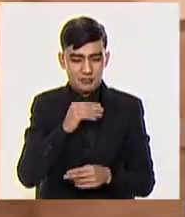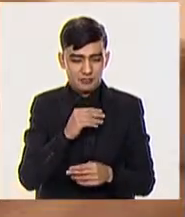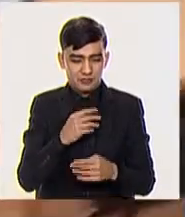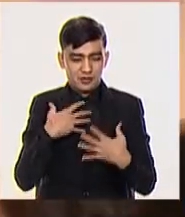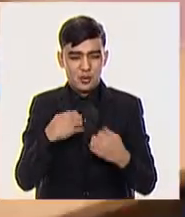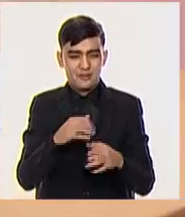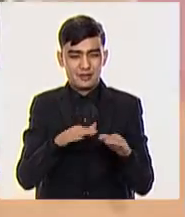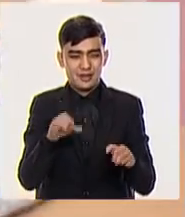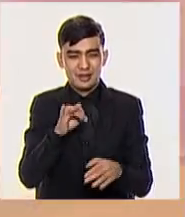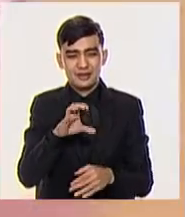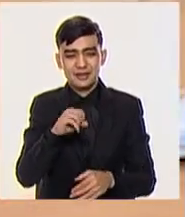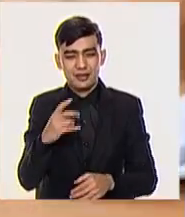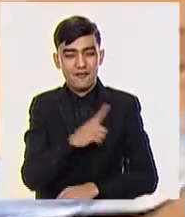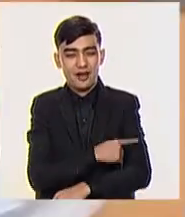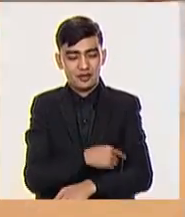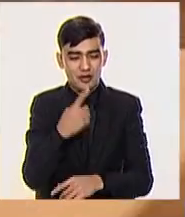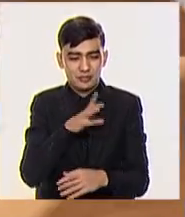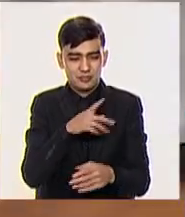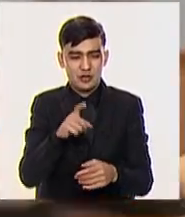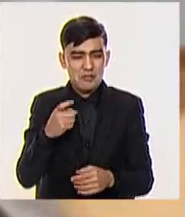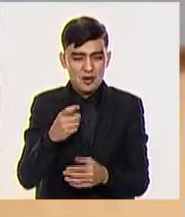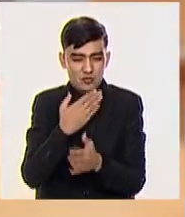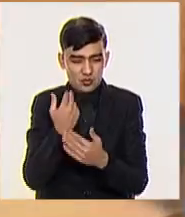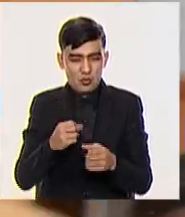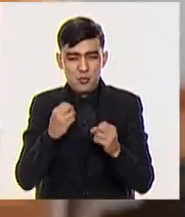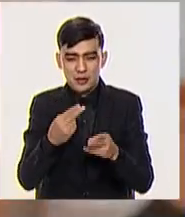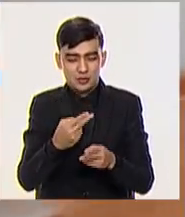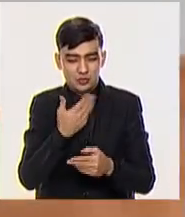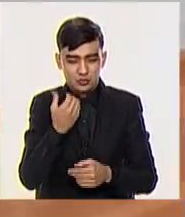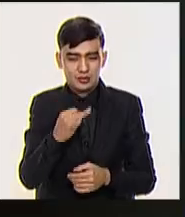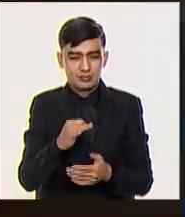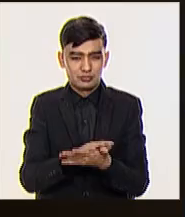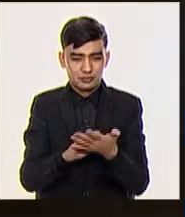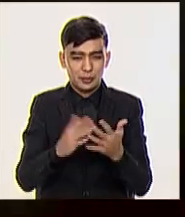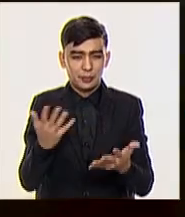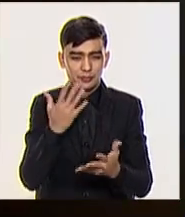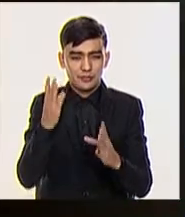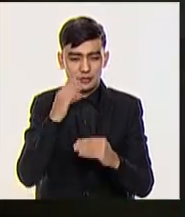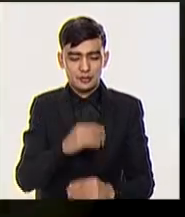их детей. Но санврачи говорят, что растворы безопасны и успели выветриться.